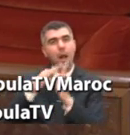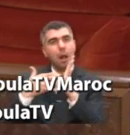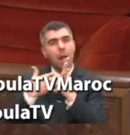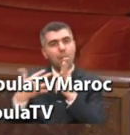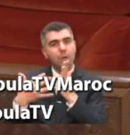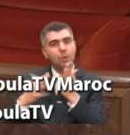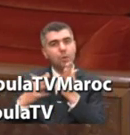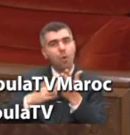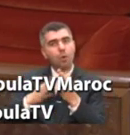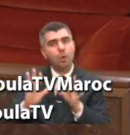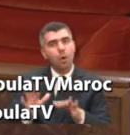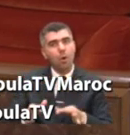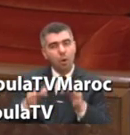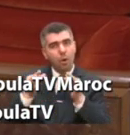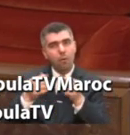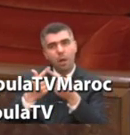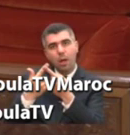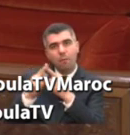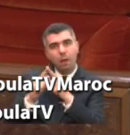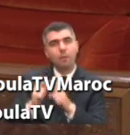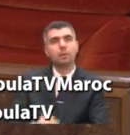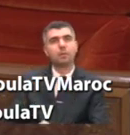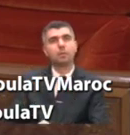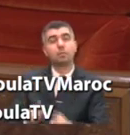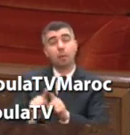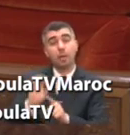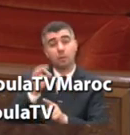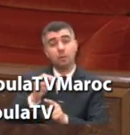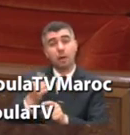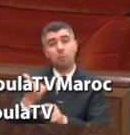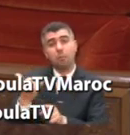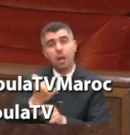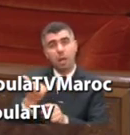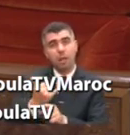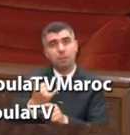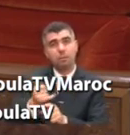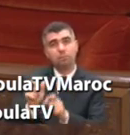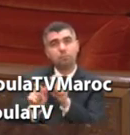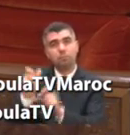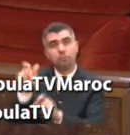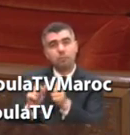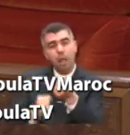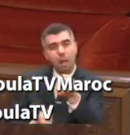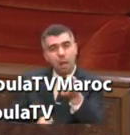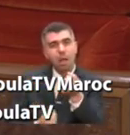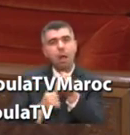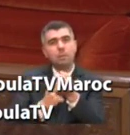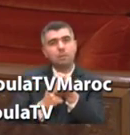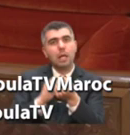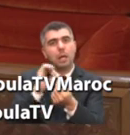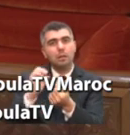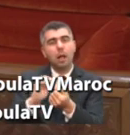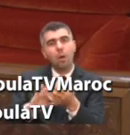من ابرز المقتضيات الوارده في هذا المخطط، اعطاء عنايه خاصه لمكانه الاعتباريه بالدرجه الاولى